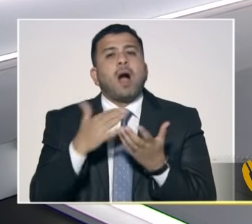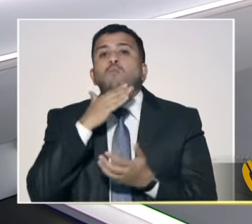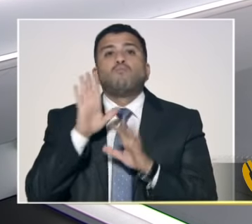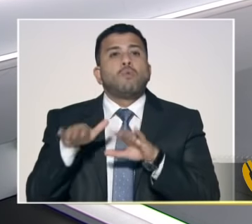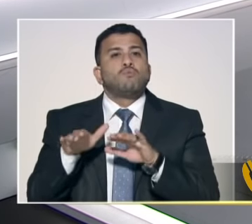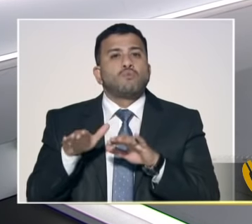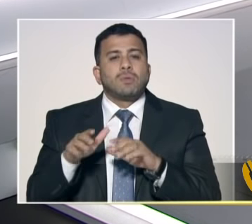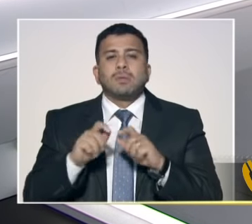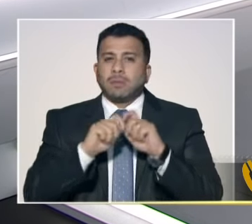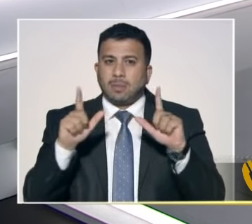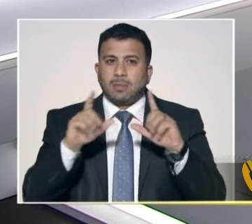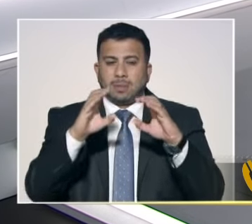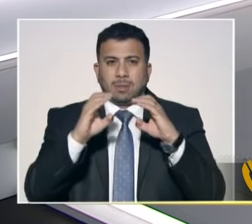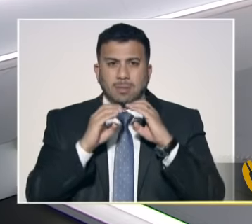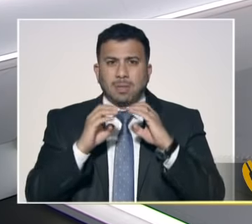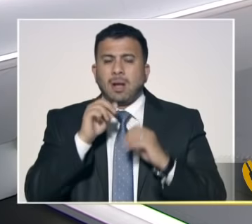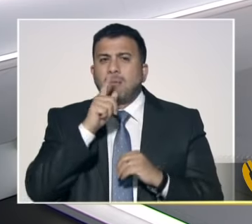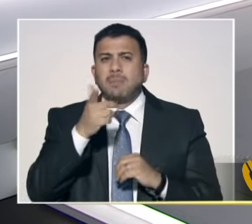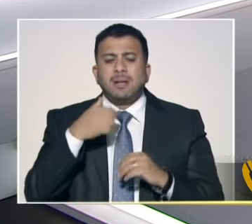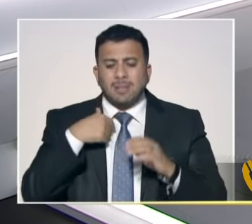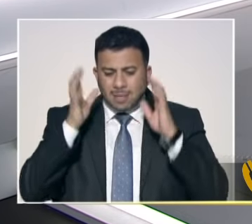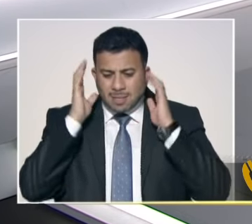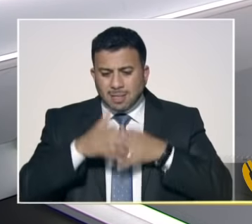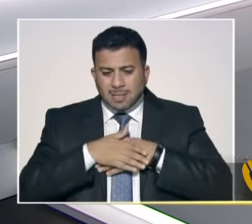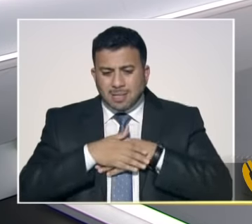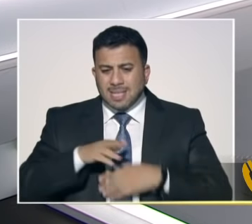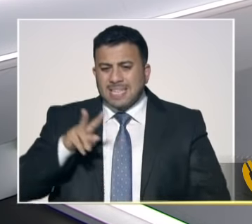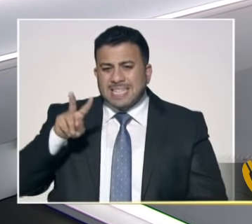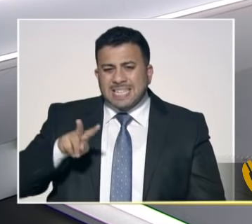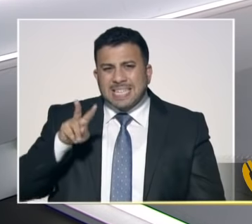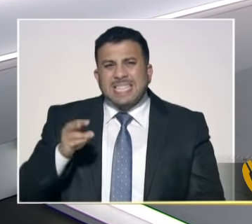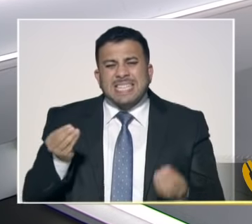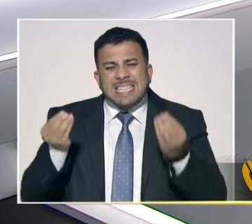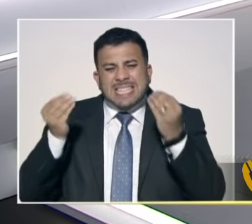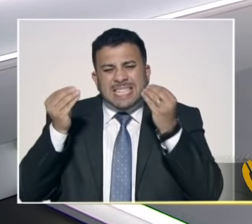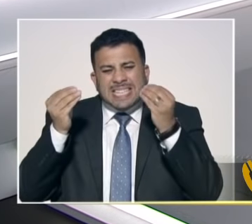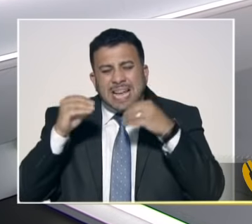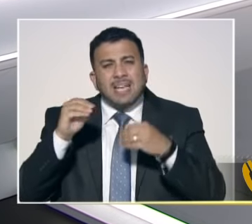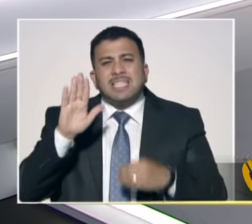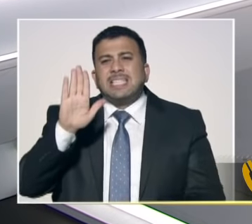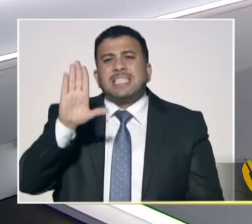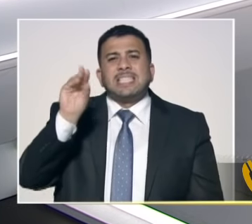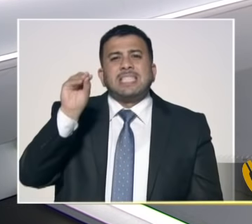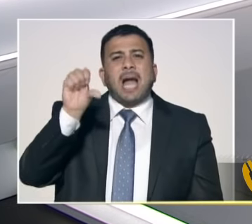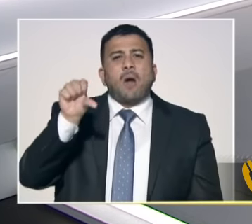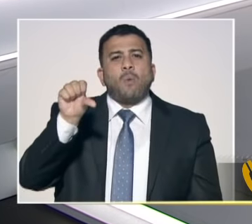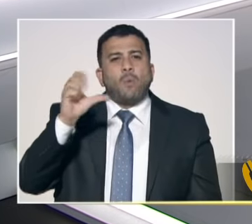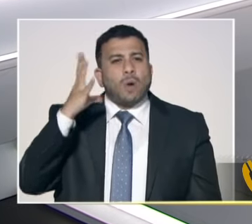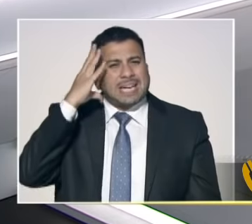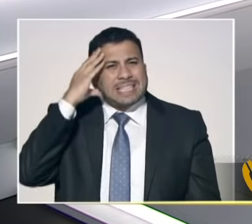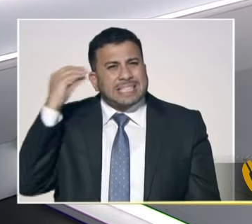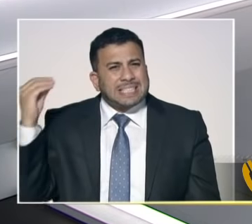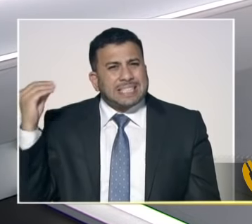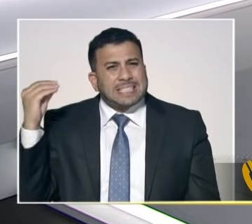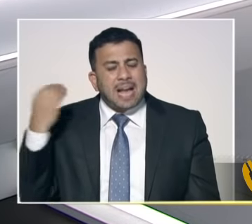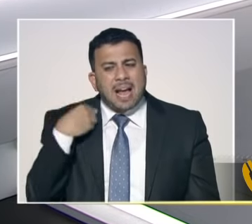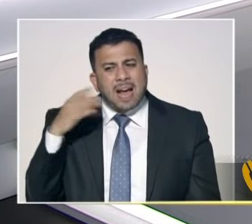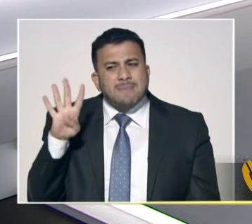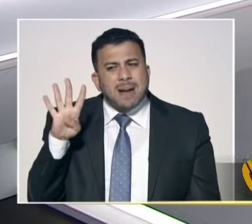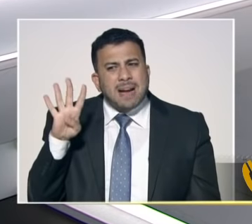بالزيادة أو النقصان أو الشك، إذا نسيت سجود السهو ما الحكم في ذلك؟ يعني ما